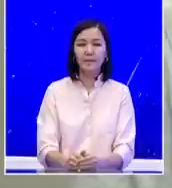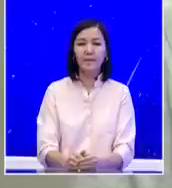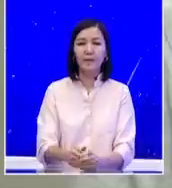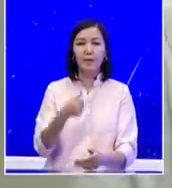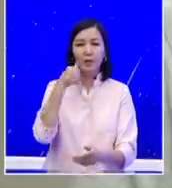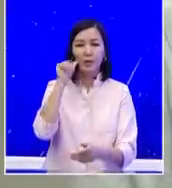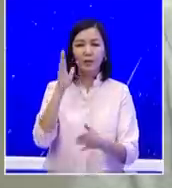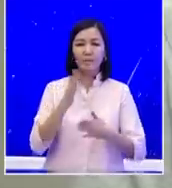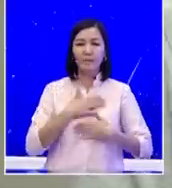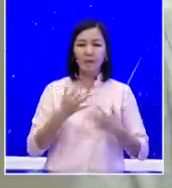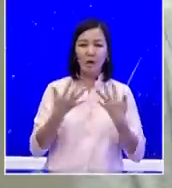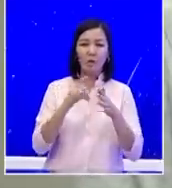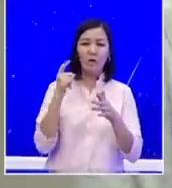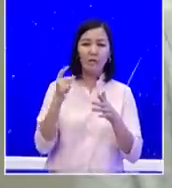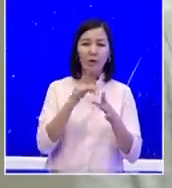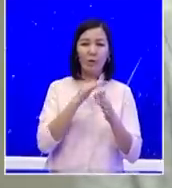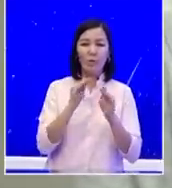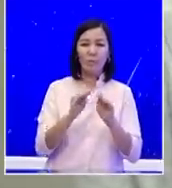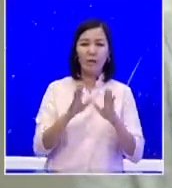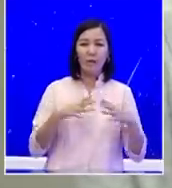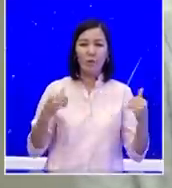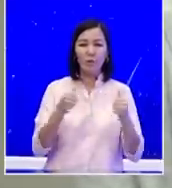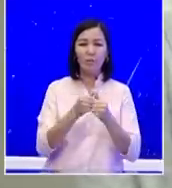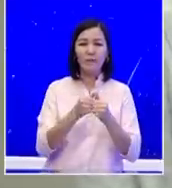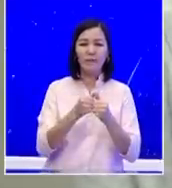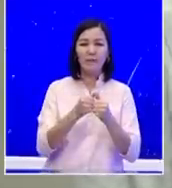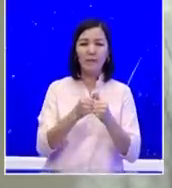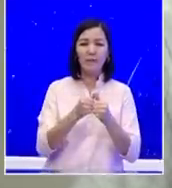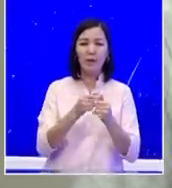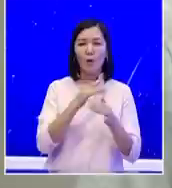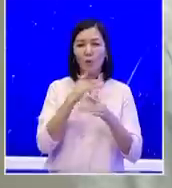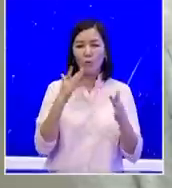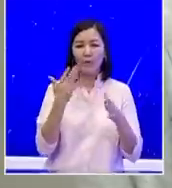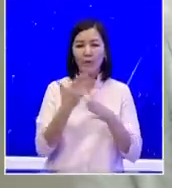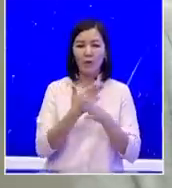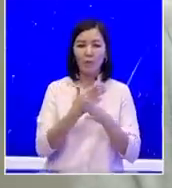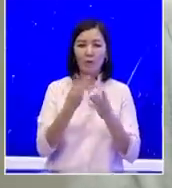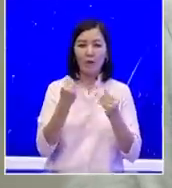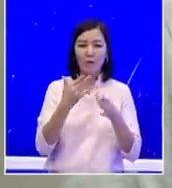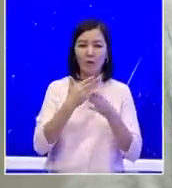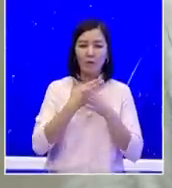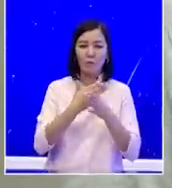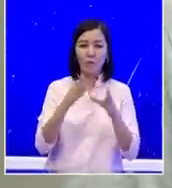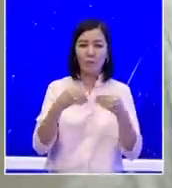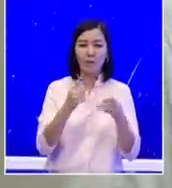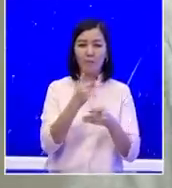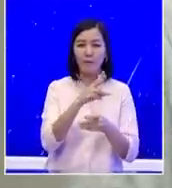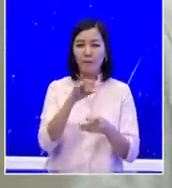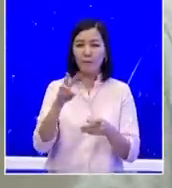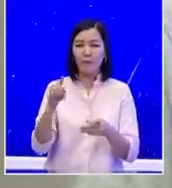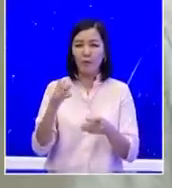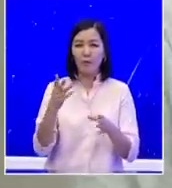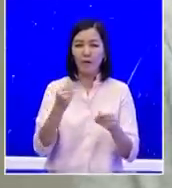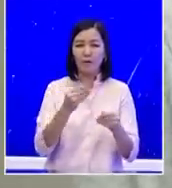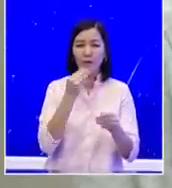Кеше ғана біздің шаруа қожалық көпбалалы отбасылармен көмекке мұқтаж отбасыларға әлеуметтік және материалдық қолдау көрсетті. 1 миллион теңгеден аса